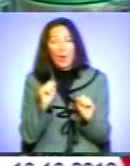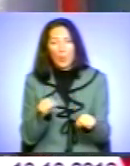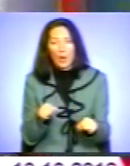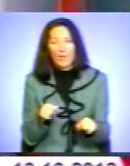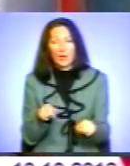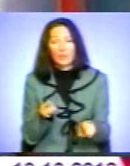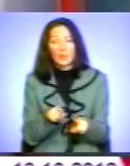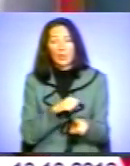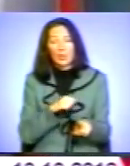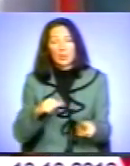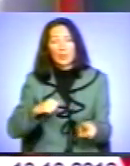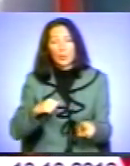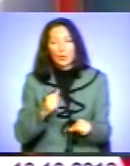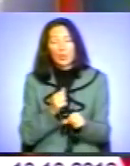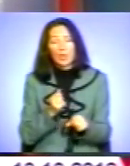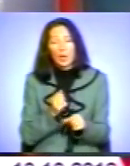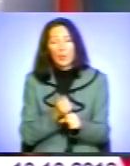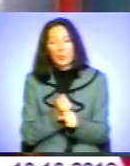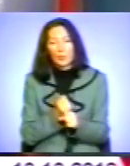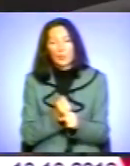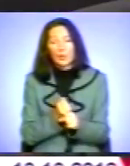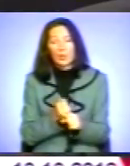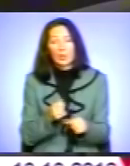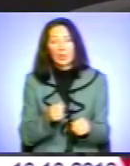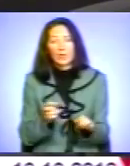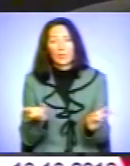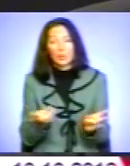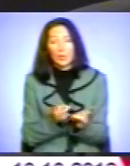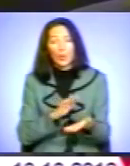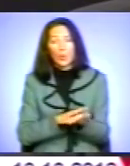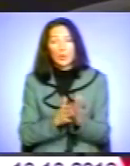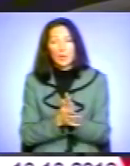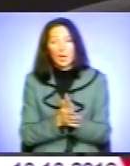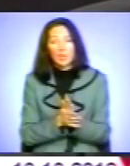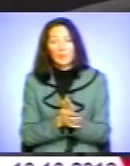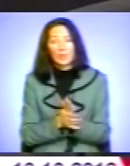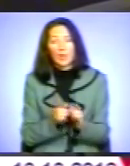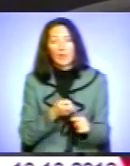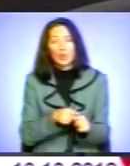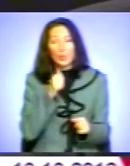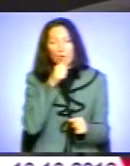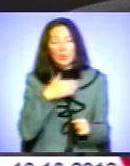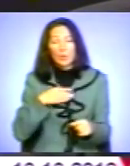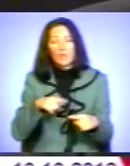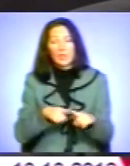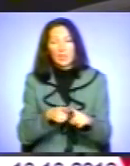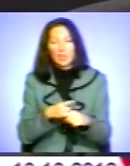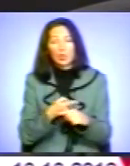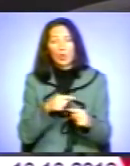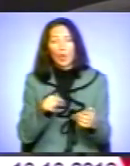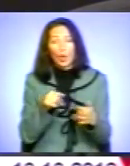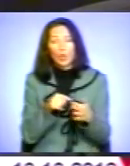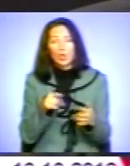самотужки підтримують у належному робочому стані. В цьому році ми з технічної точки зору готові абсолютно.